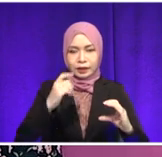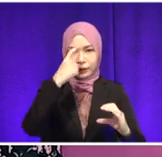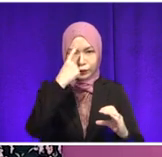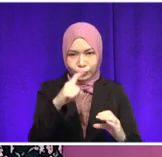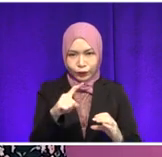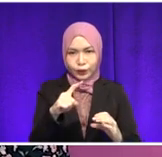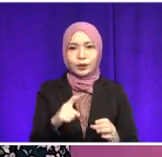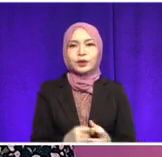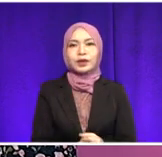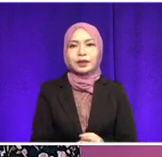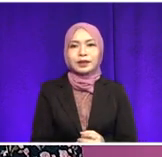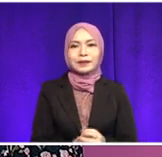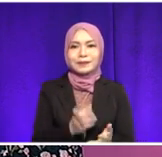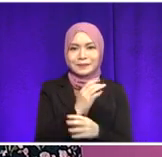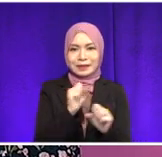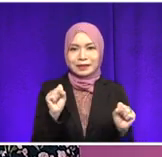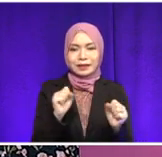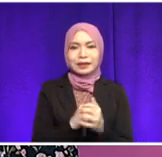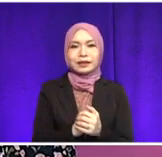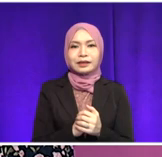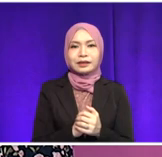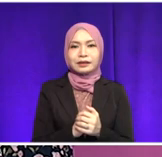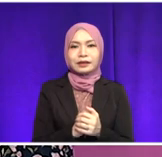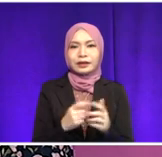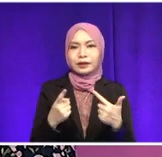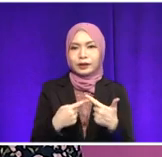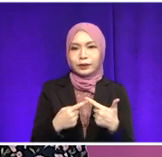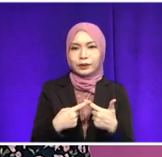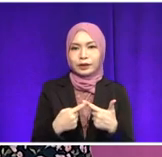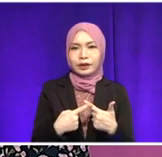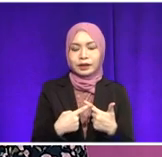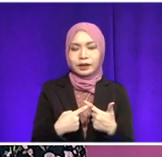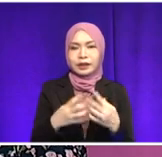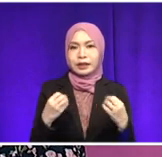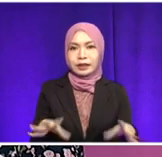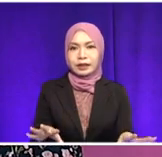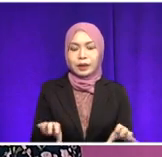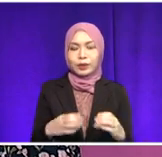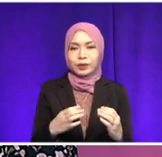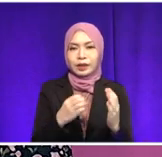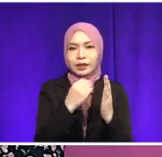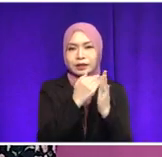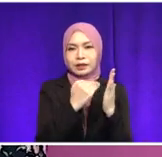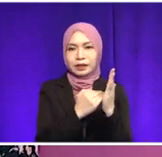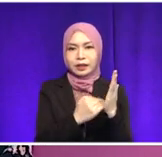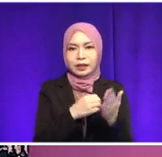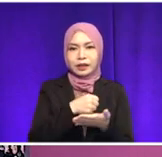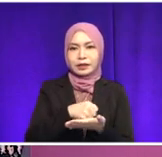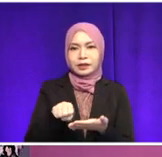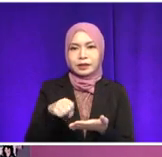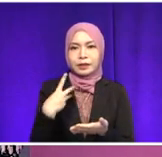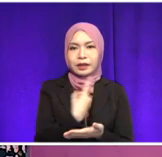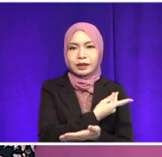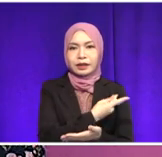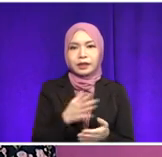yang kedua selepas kita buat utama kita akan menghasilkan barang